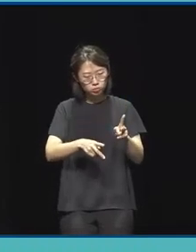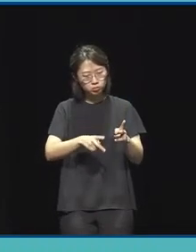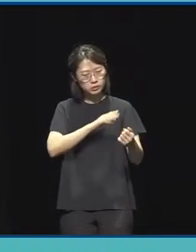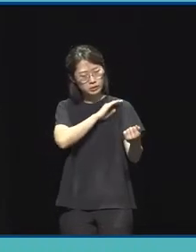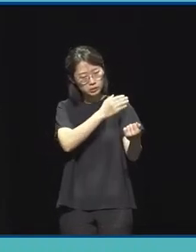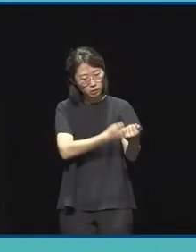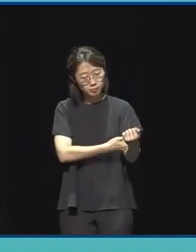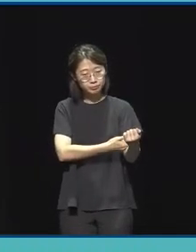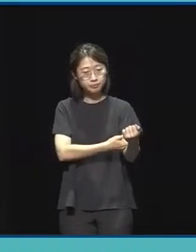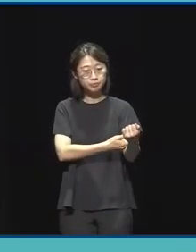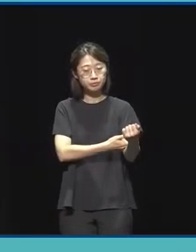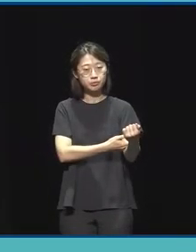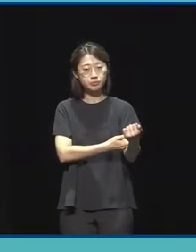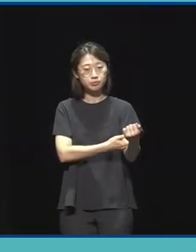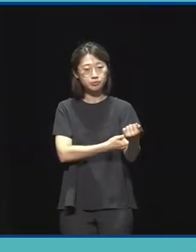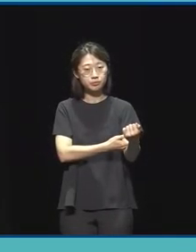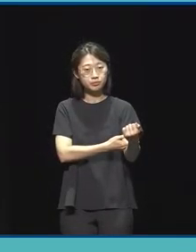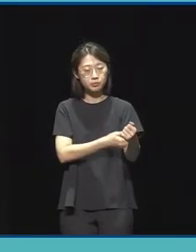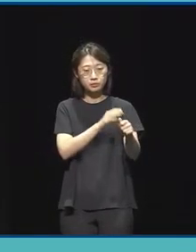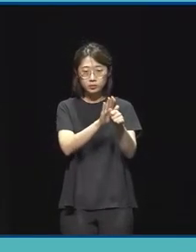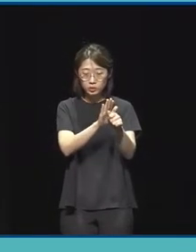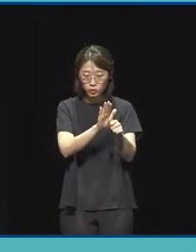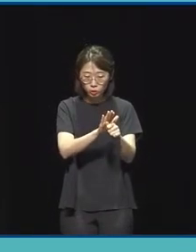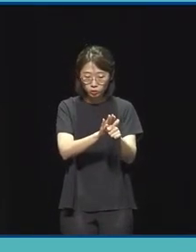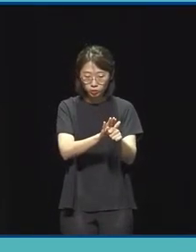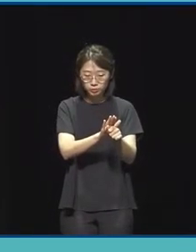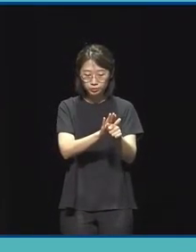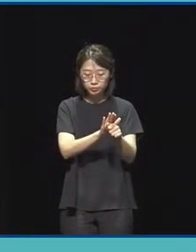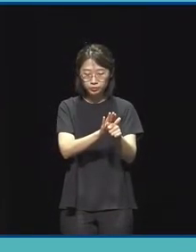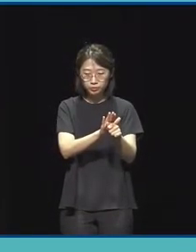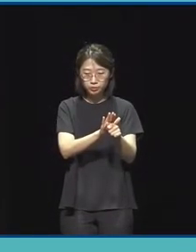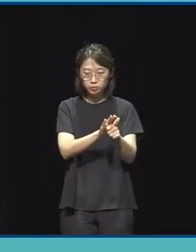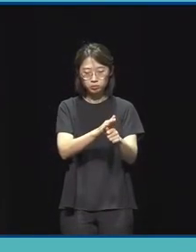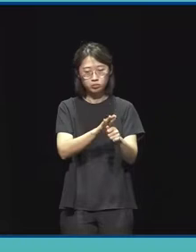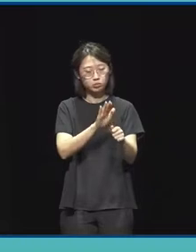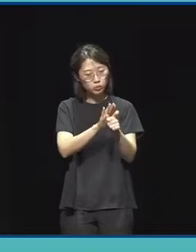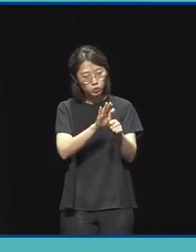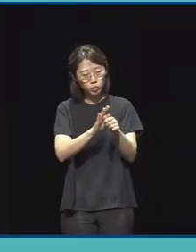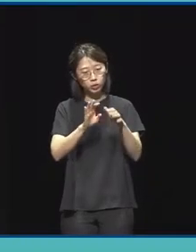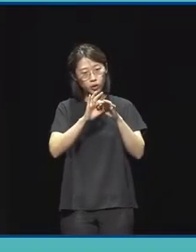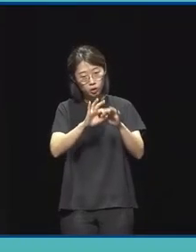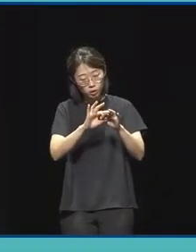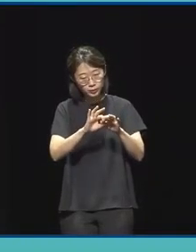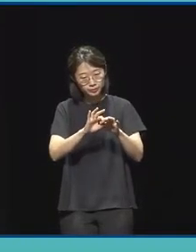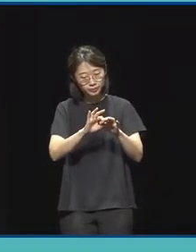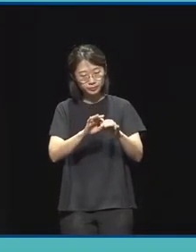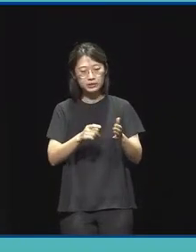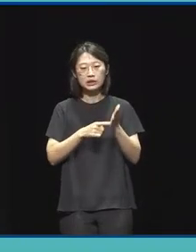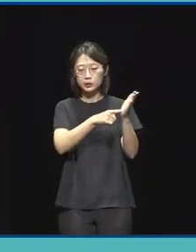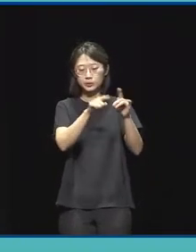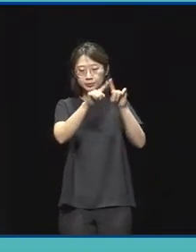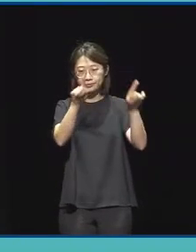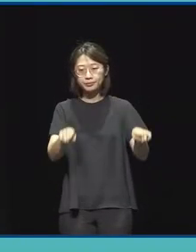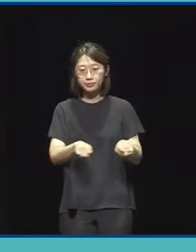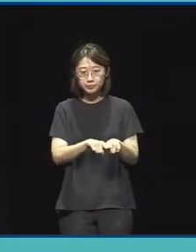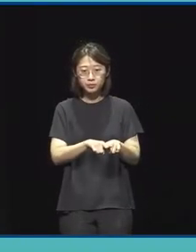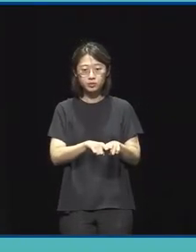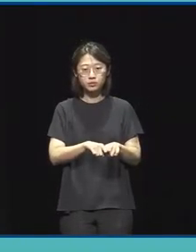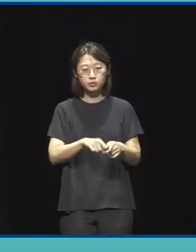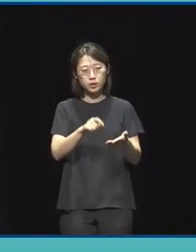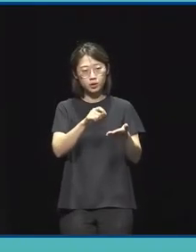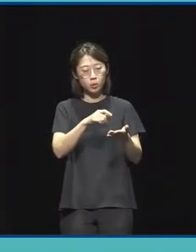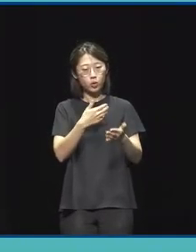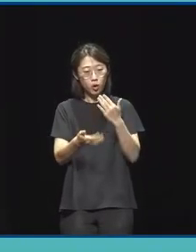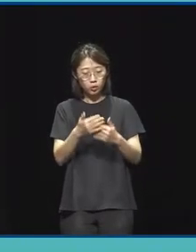위해 지원심에서 사업 수행 역량을 평가하기 위해 지원 신청서에 지원신청서에